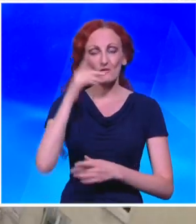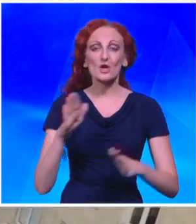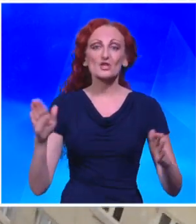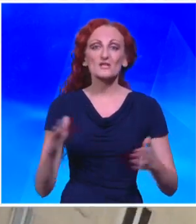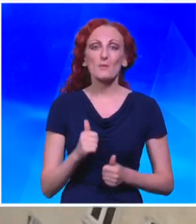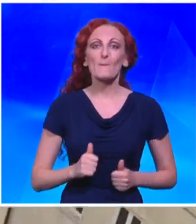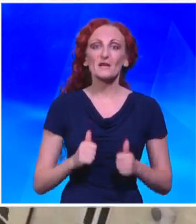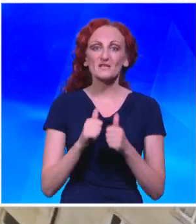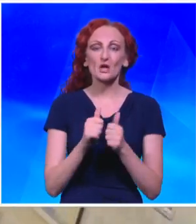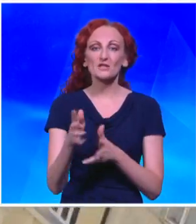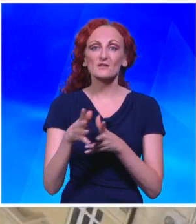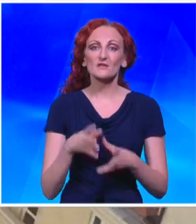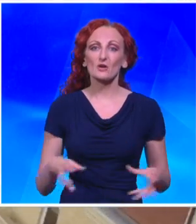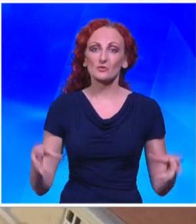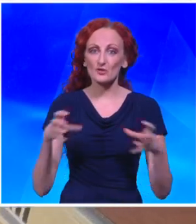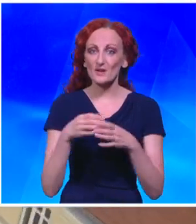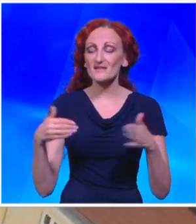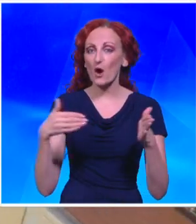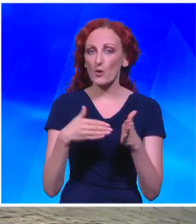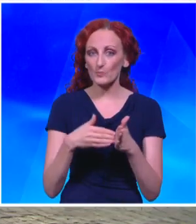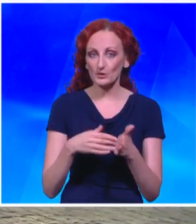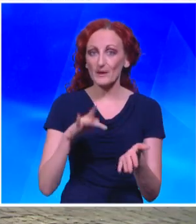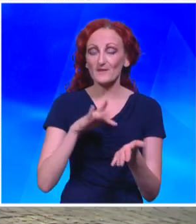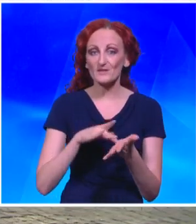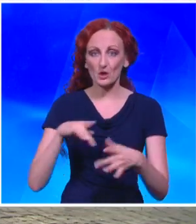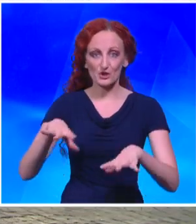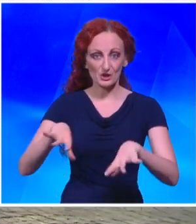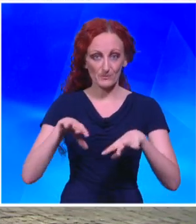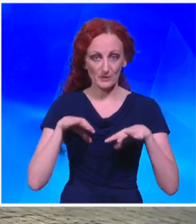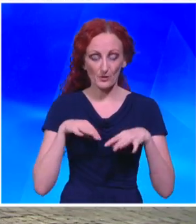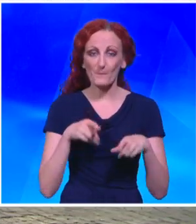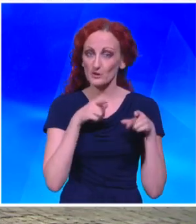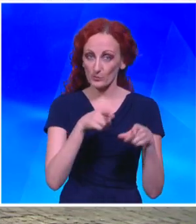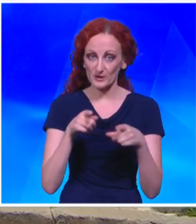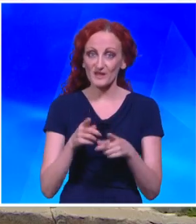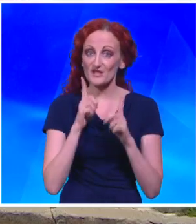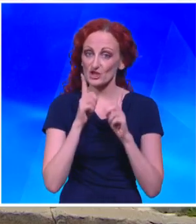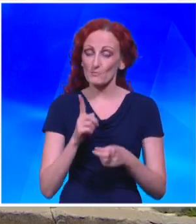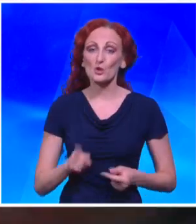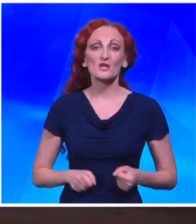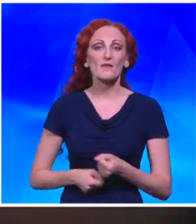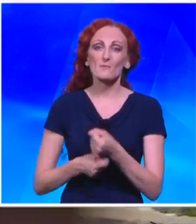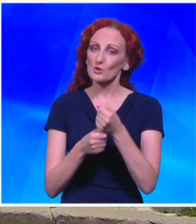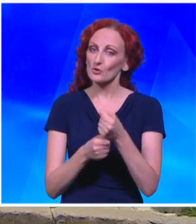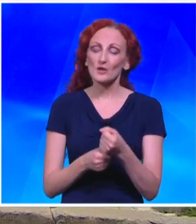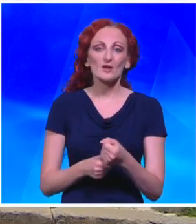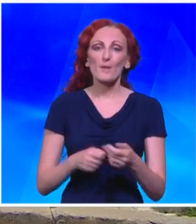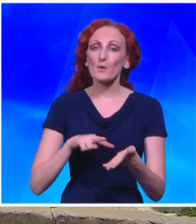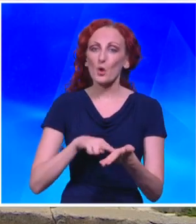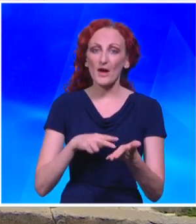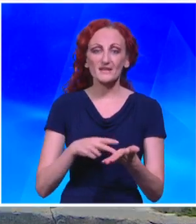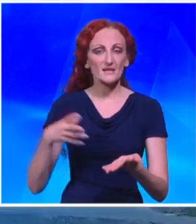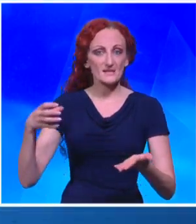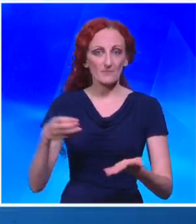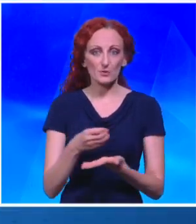са опоненти в Столичния парламент. Съветниците от Демократична България предупредиха, че може да не подкрепят проекта за бюджет на столицата.